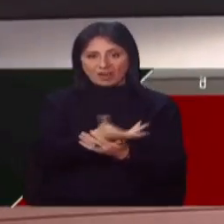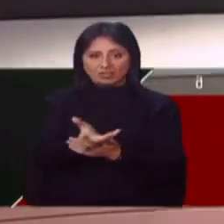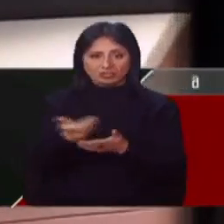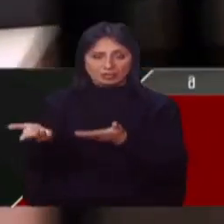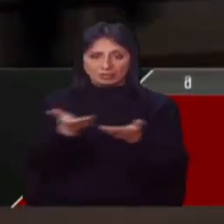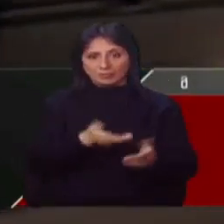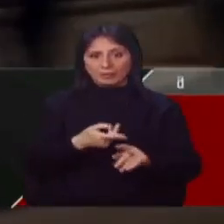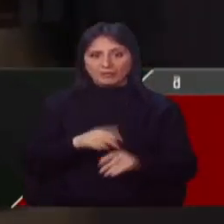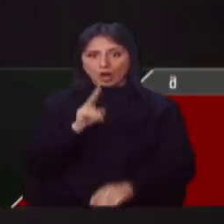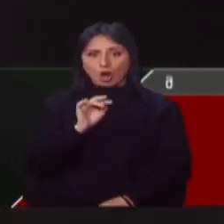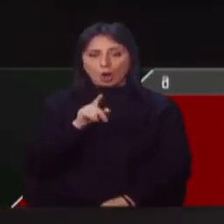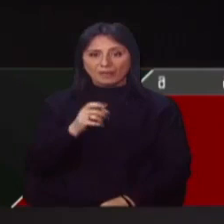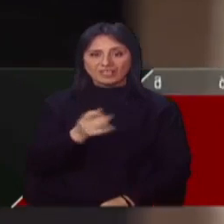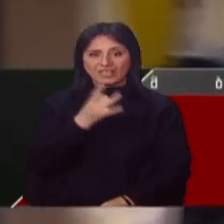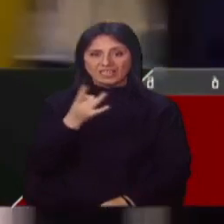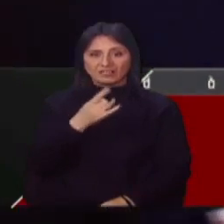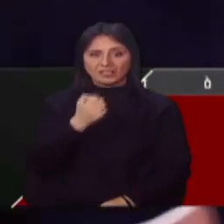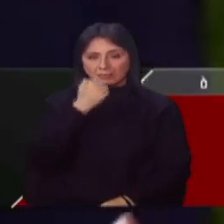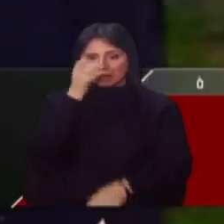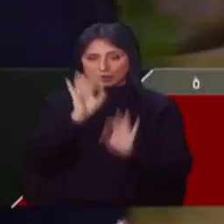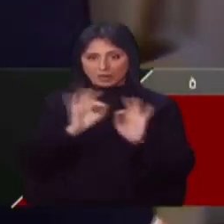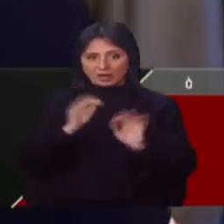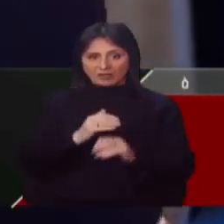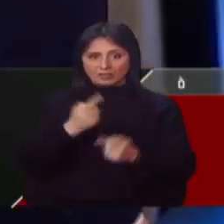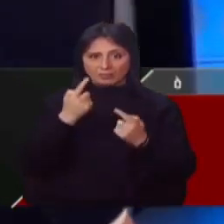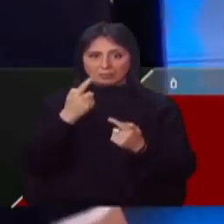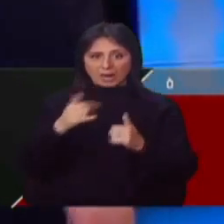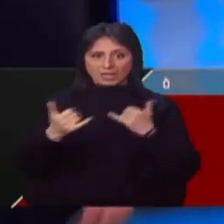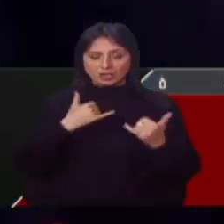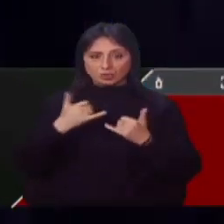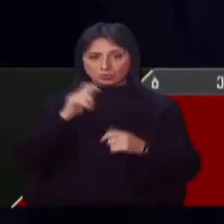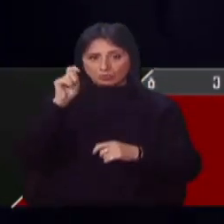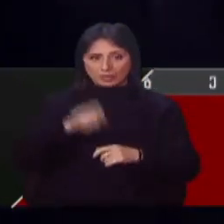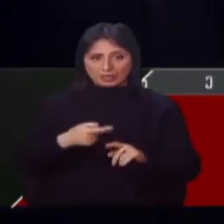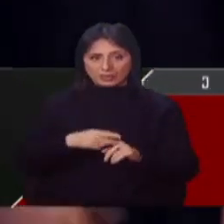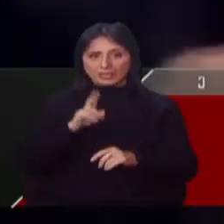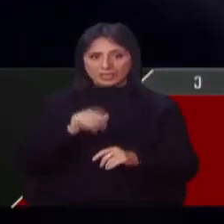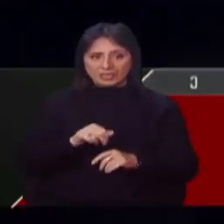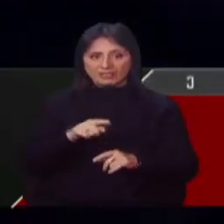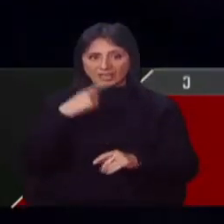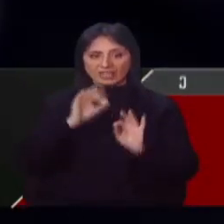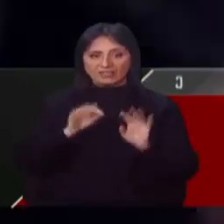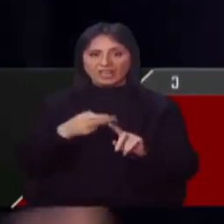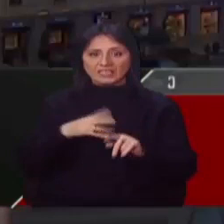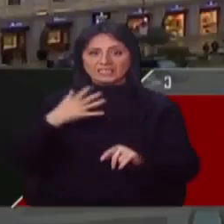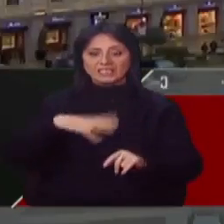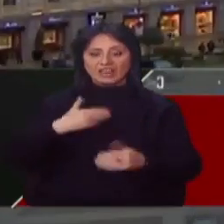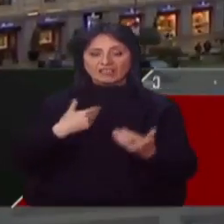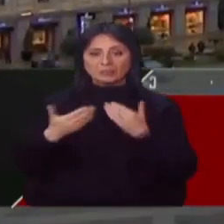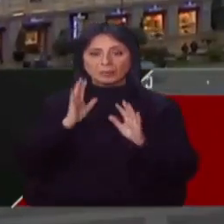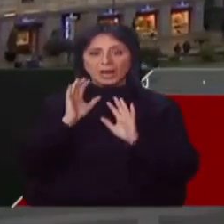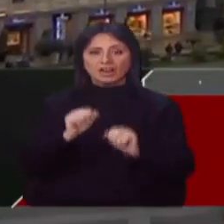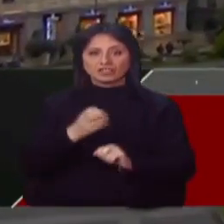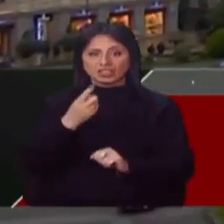უსპინძლა კლიოახიე კიდევ ერთხელ გადაუხადამალობამაღალი რაგის ტუმარს საქართვეოში ჩამვლისთვისდა აღნიშნარო საქართველოს მართ